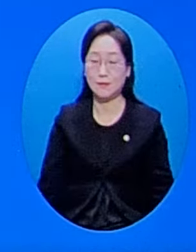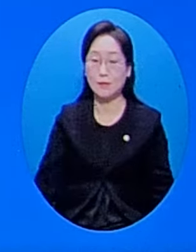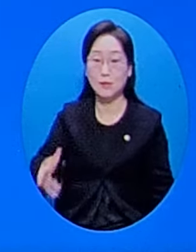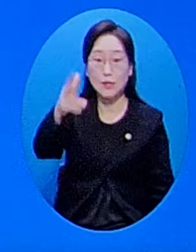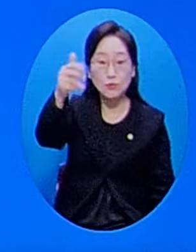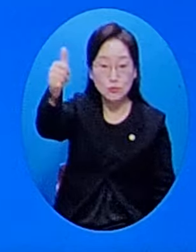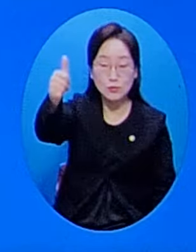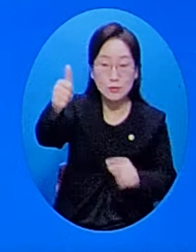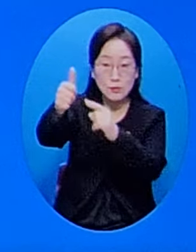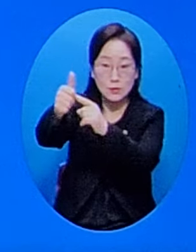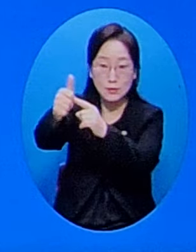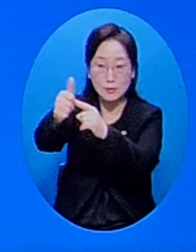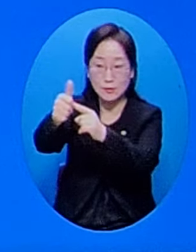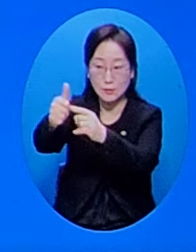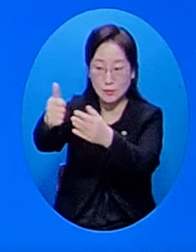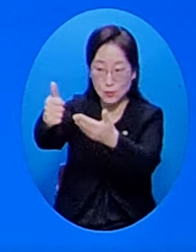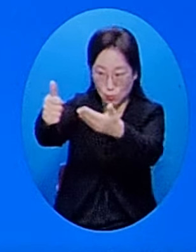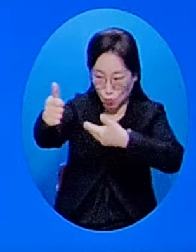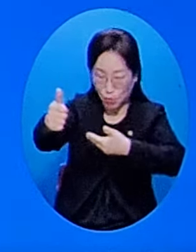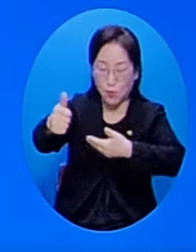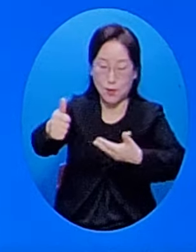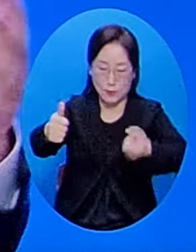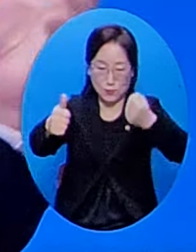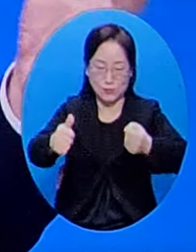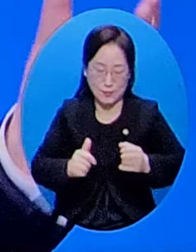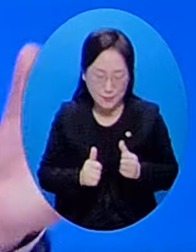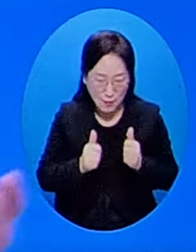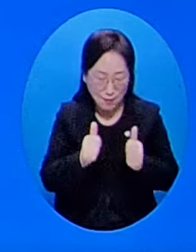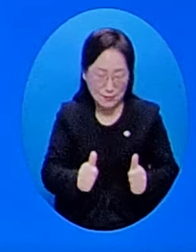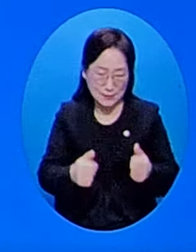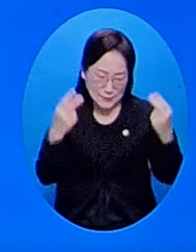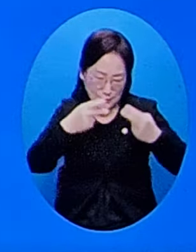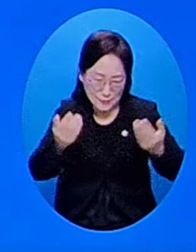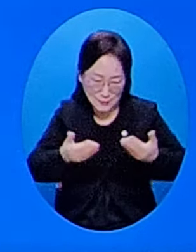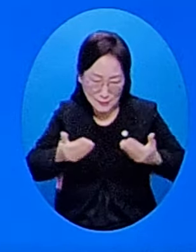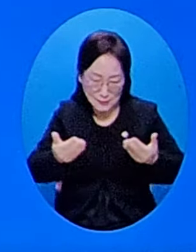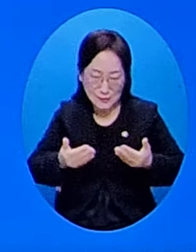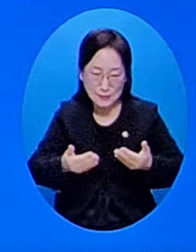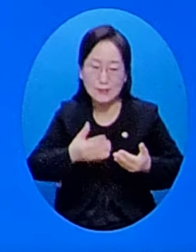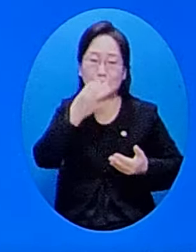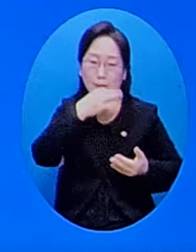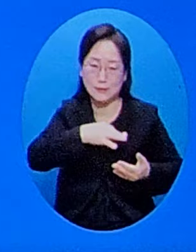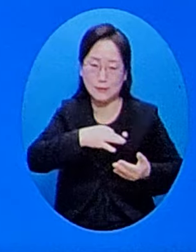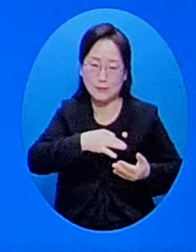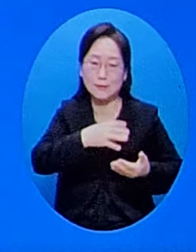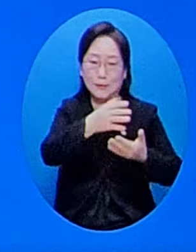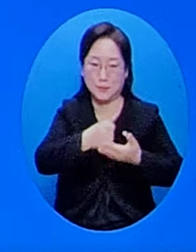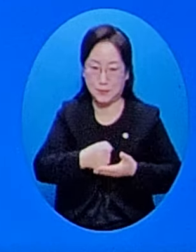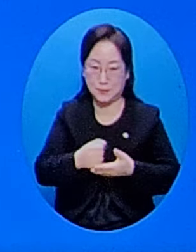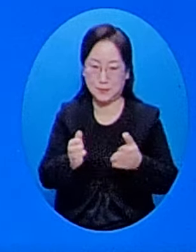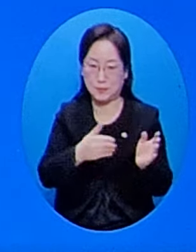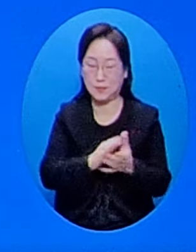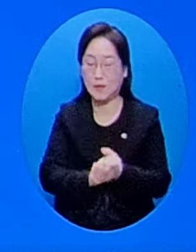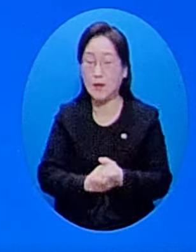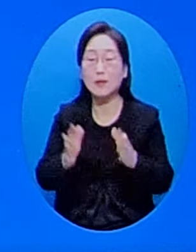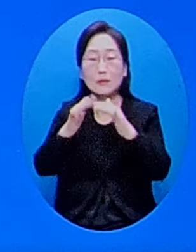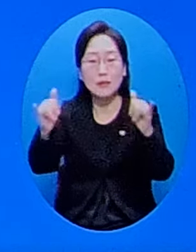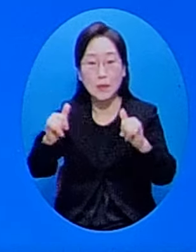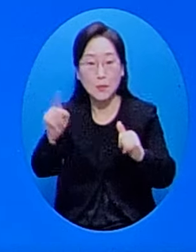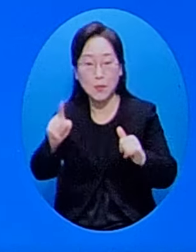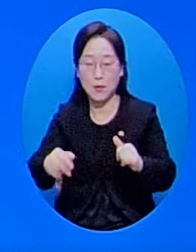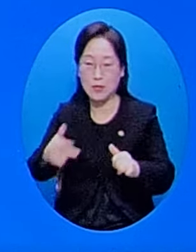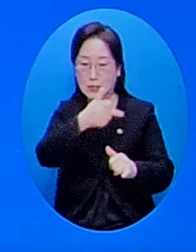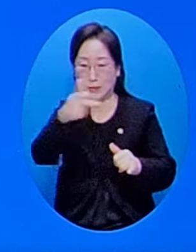주인에게 주신 것을 거 가지고 내가 열심을 해서 내가 이렇게 남겼습니다. 사람들은 뭔가 큰일 하면 자기 자랑을